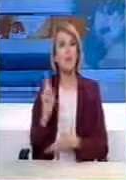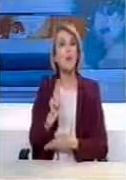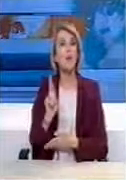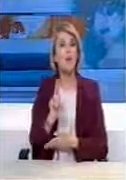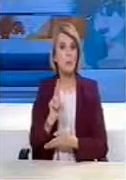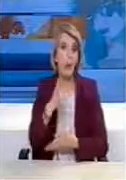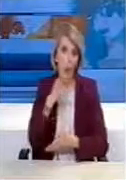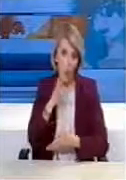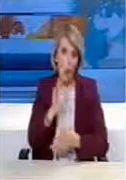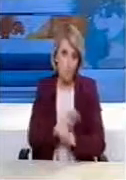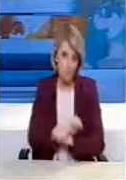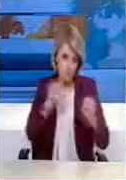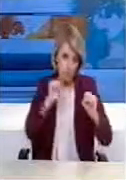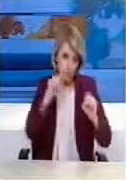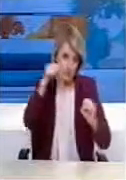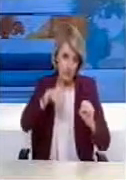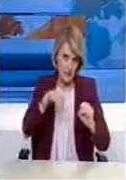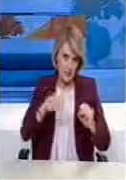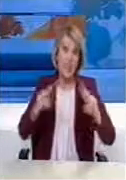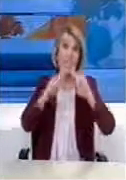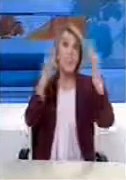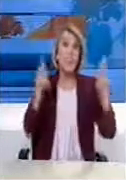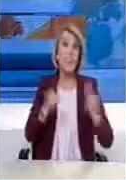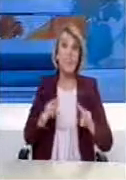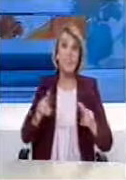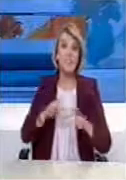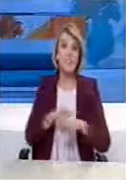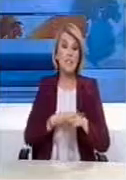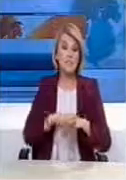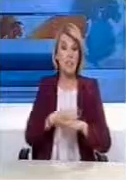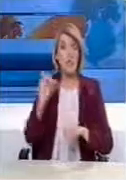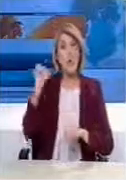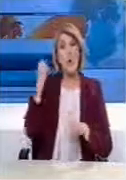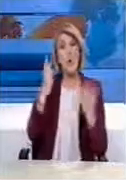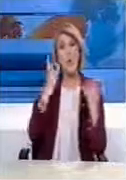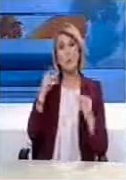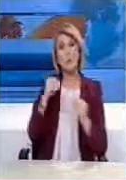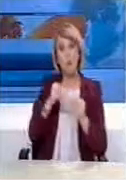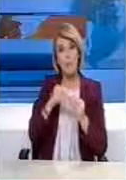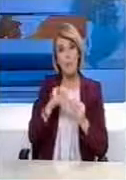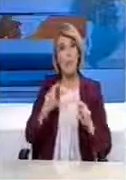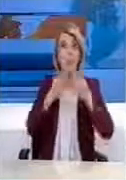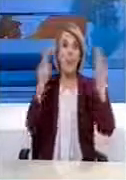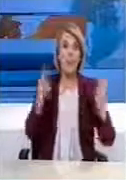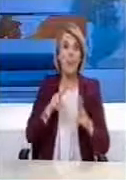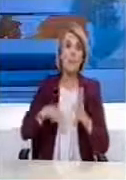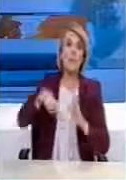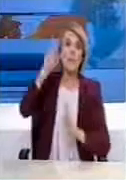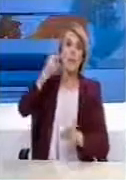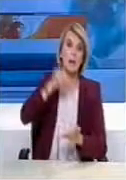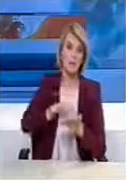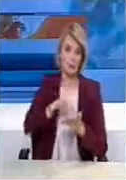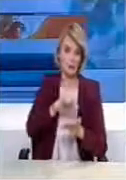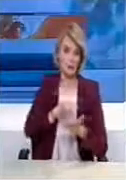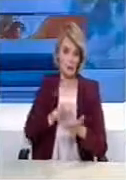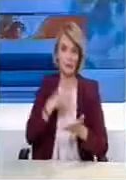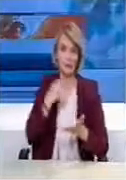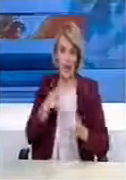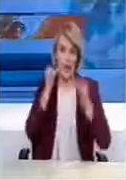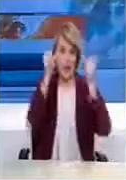σαν ανακοίνωση η επευκαιρία της Διεθνούς ημέρας των Ρωμά 8 Απριλίου, πριν δύο μέρες. Τέτοια ημέρα, λέει η